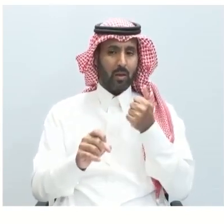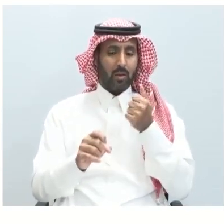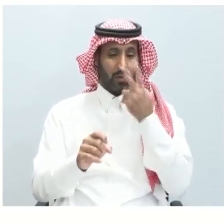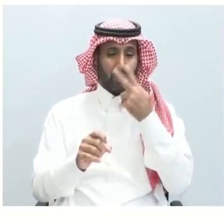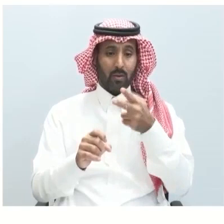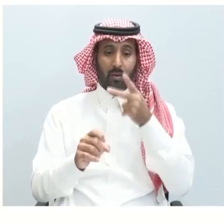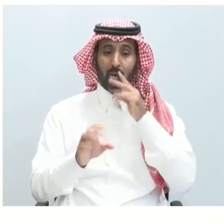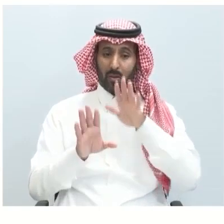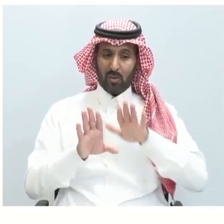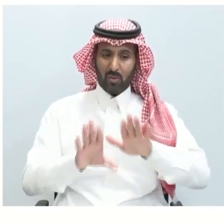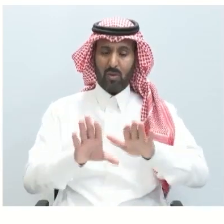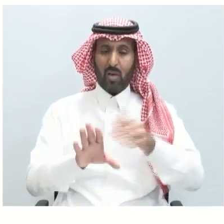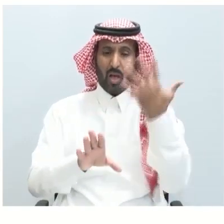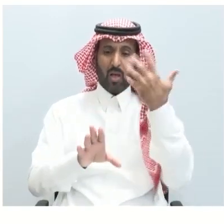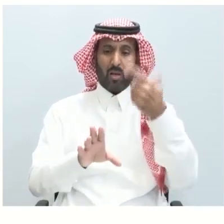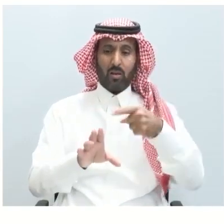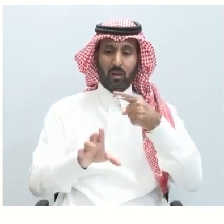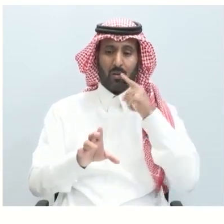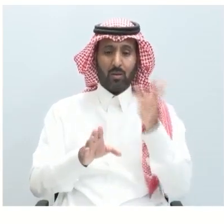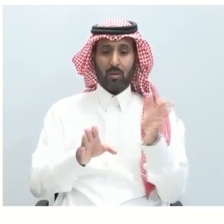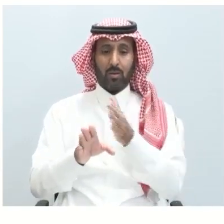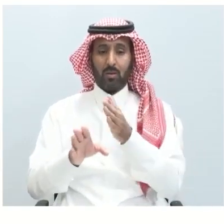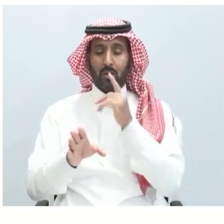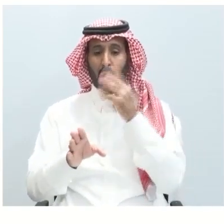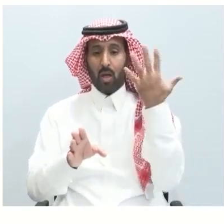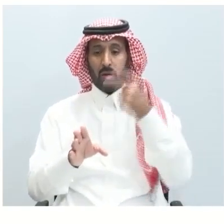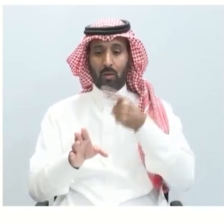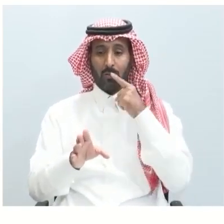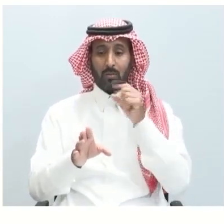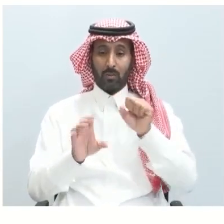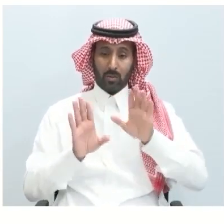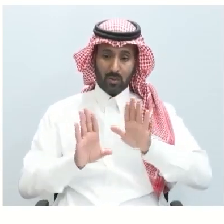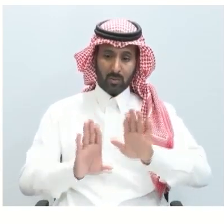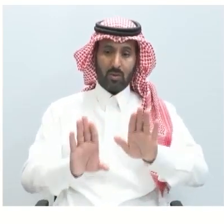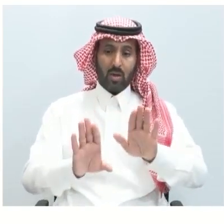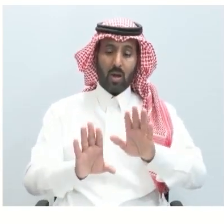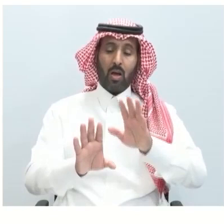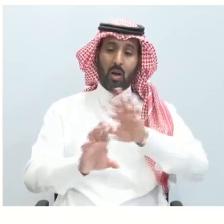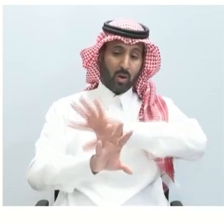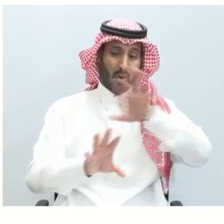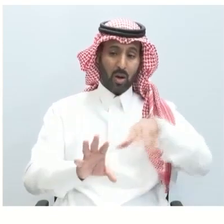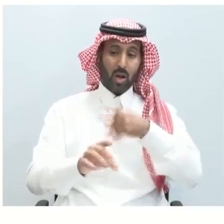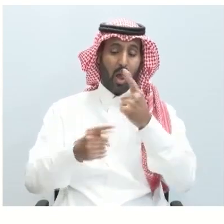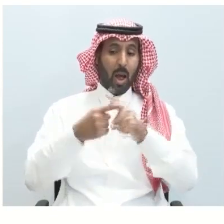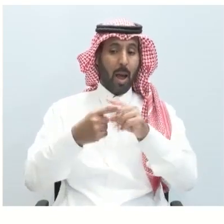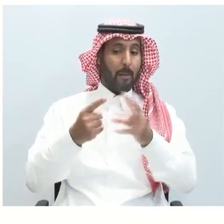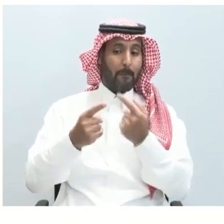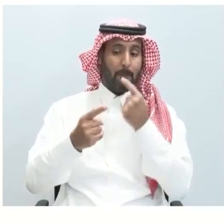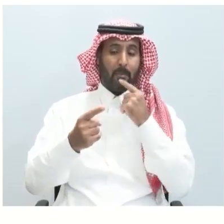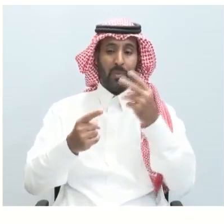لاحظ ان المحصله هنا 15 الاتجاه هذا ثم 15 اذا كم ستكون المحصله الكليه